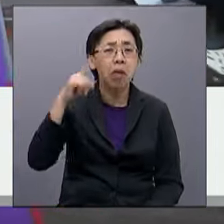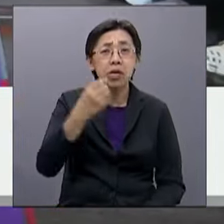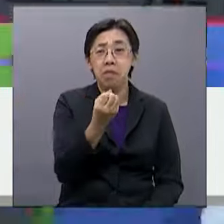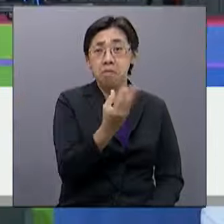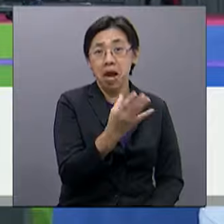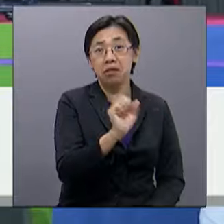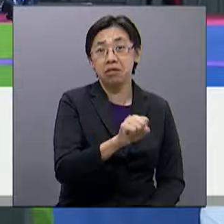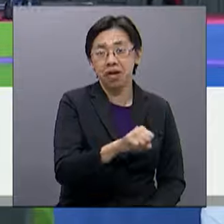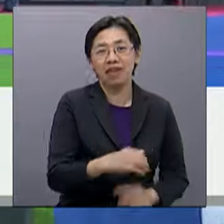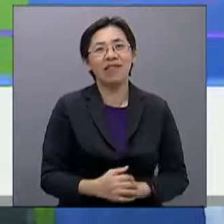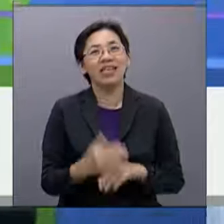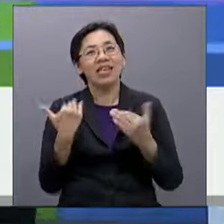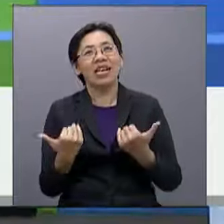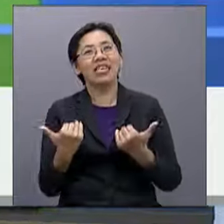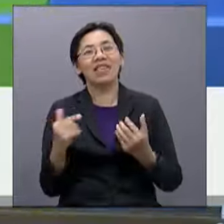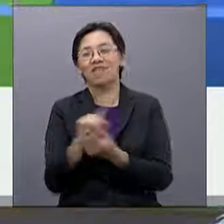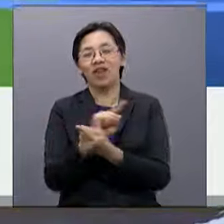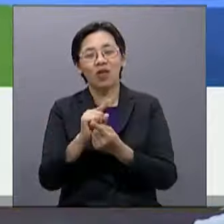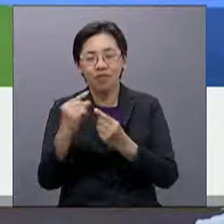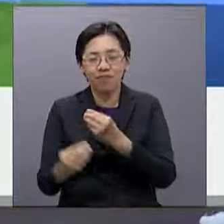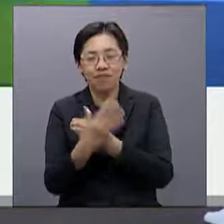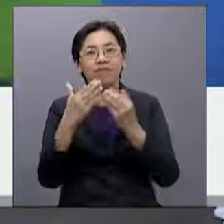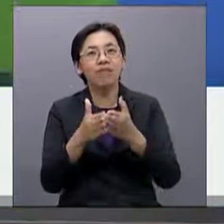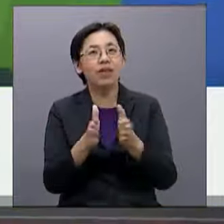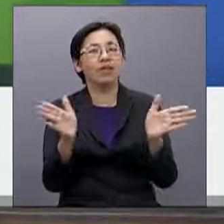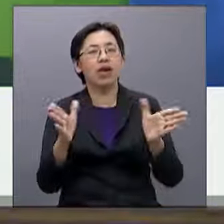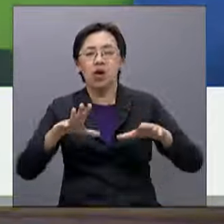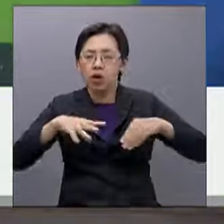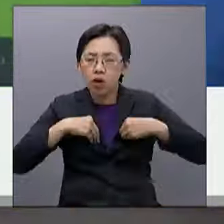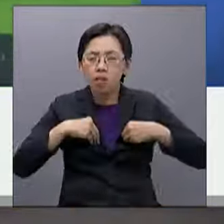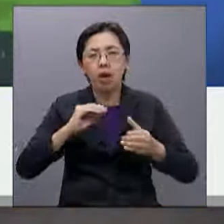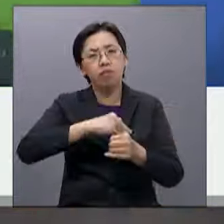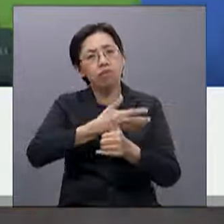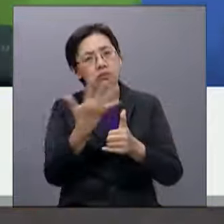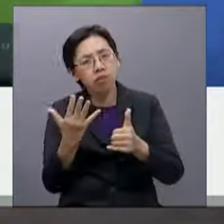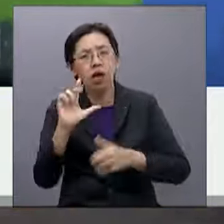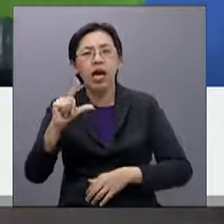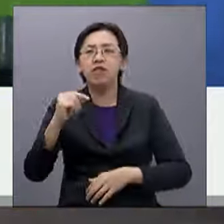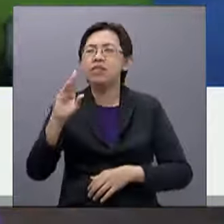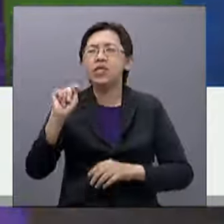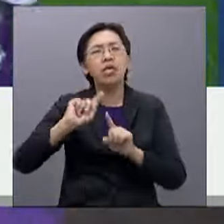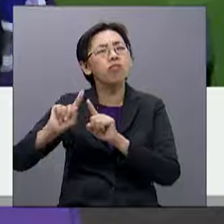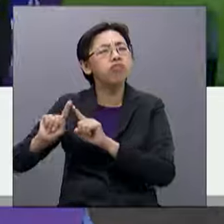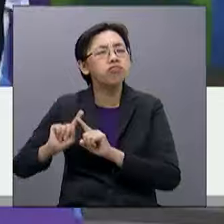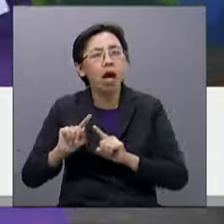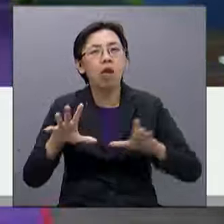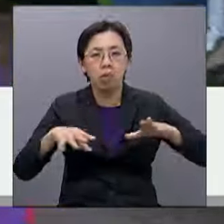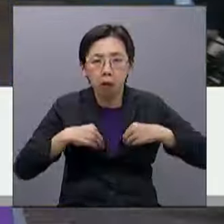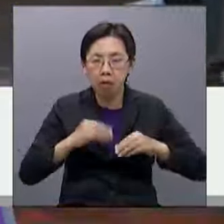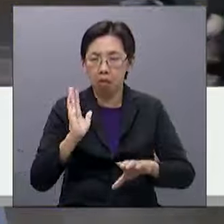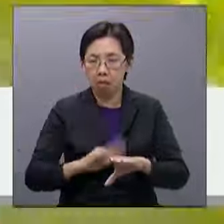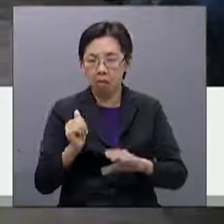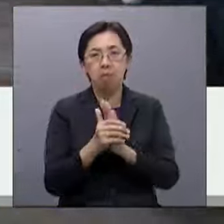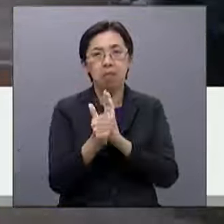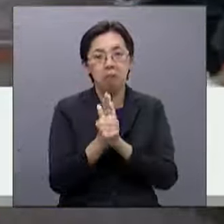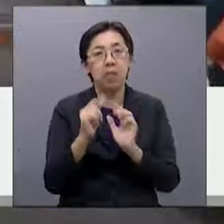ใหญ่มาจากการที่สังคมปัจจุบันเปิดกว้างนะคะยอมรับความหลากหลายเรื่องเพศมากขึ้นว่ามีคุณค่าแล้วก็มีความสามารถแล้วก็เดือนนี้เป็นเดือน